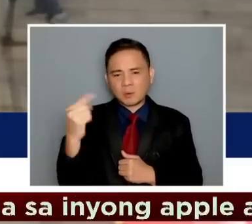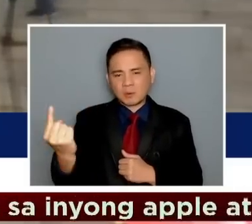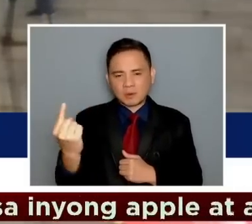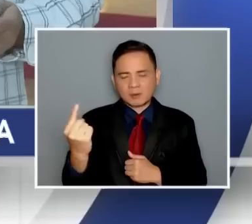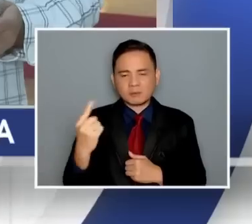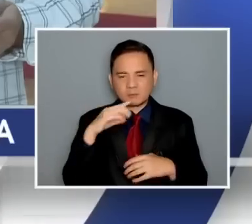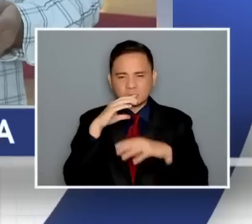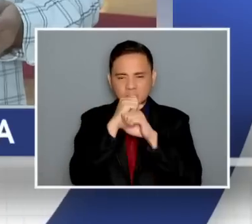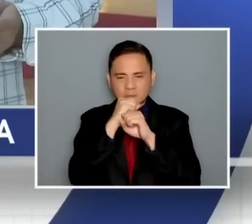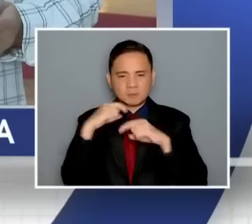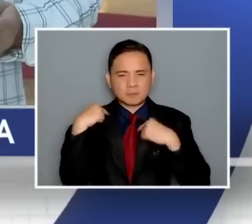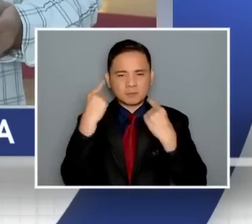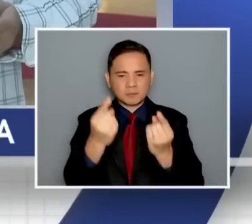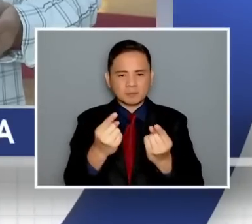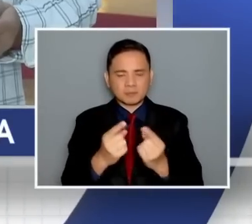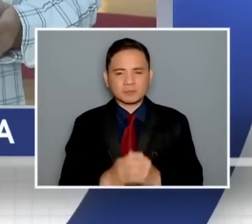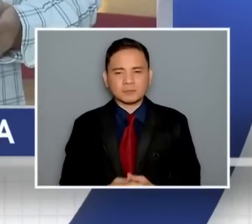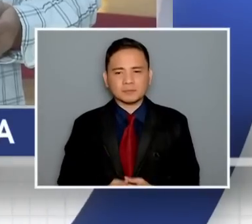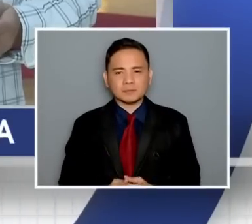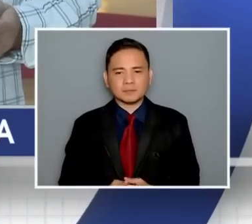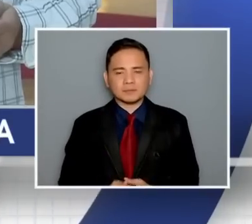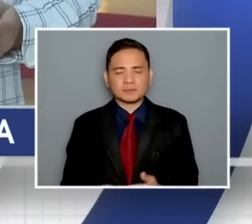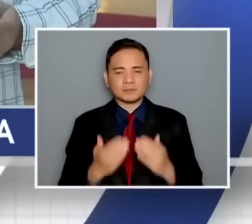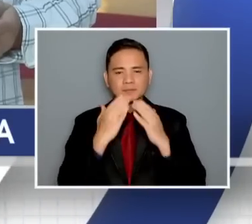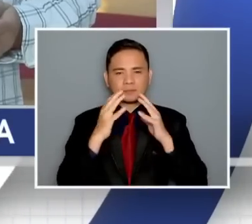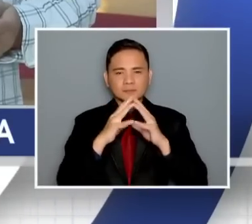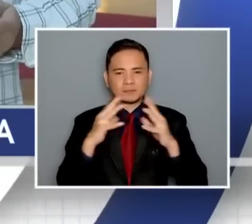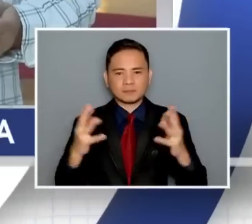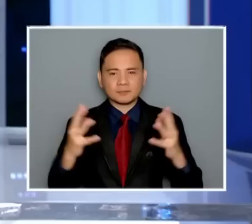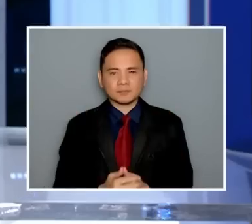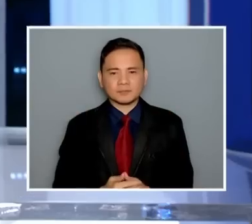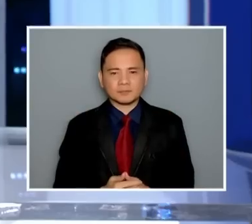Kabayan? Maraming salamat, RJ Cruz.